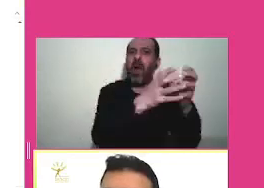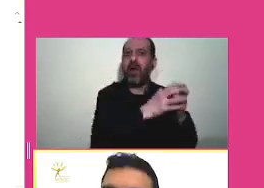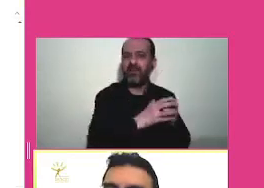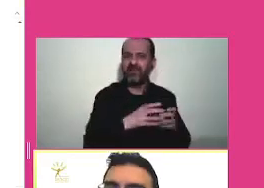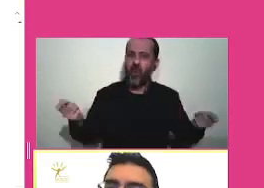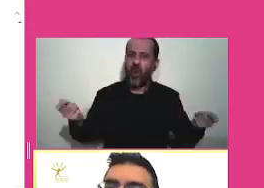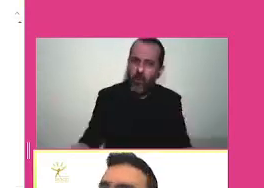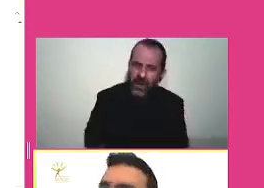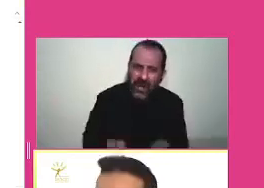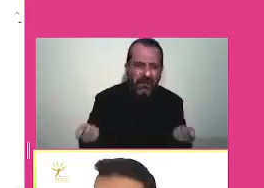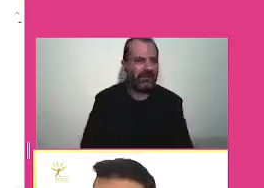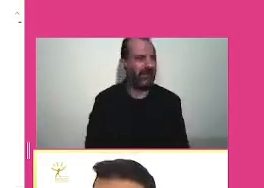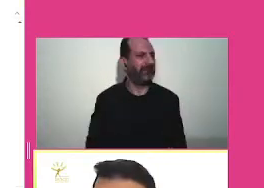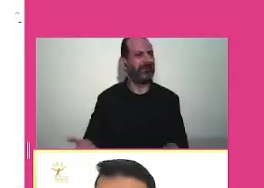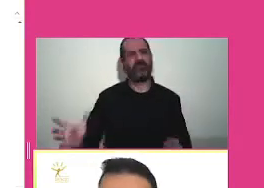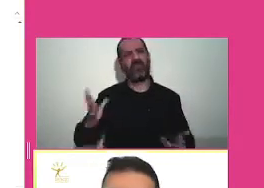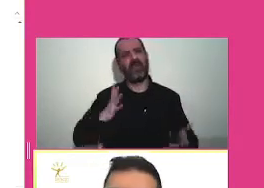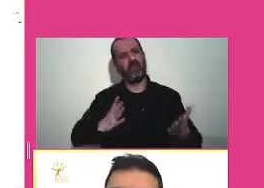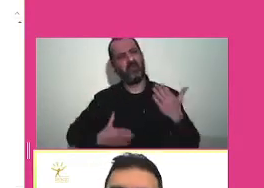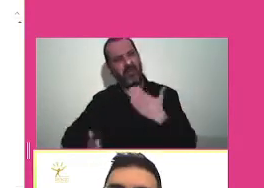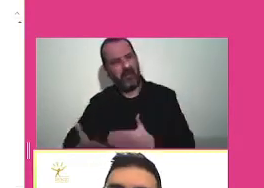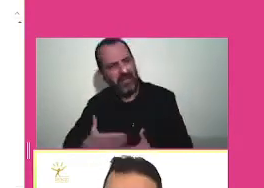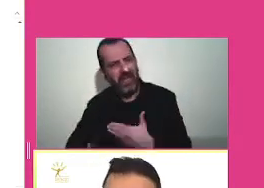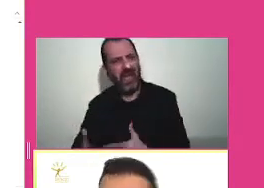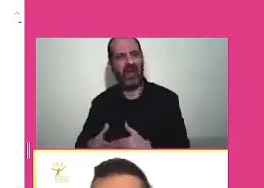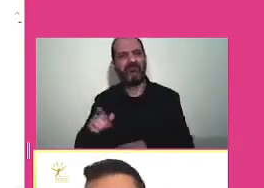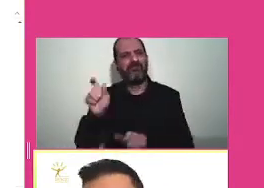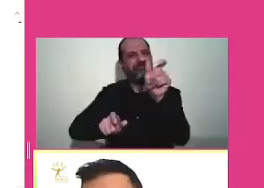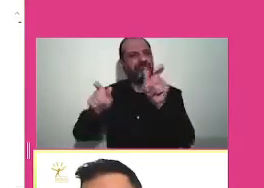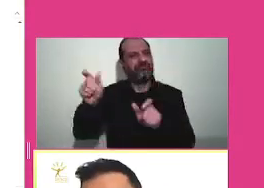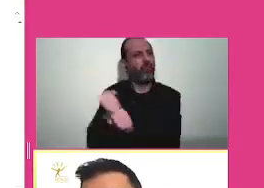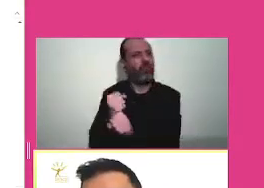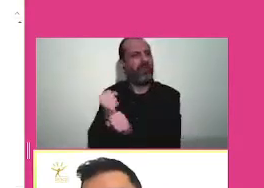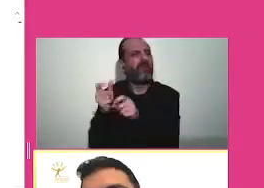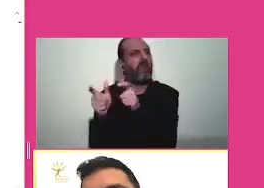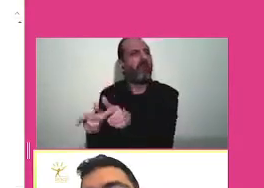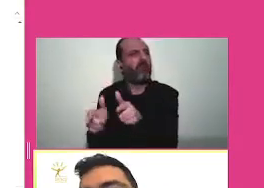άτομα με αναπηρία, φροντιστές, και κατασκευάσαμε έτσι